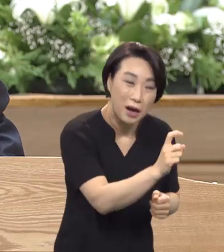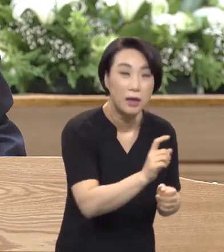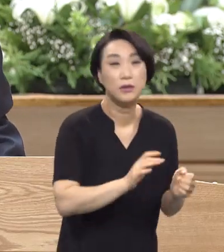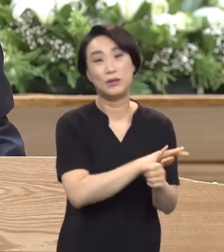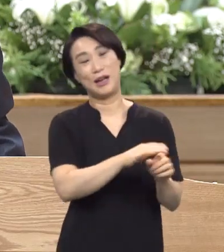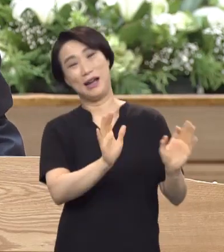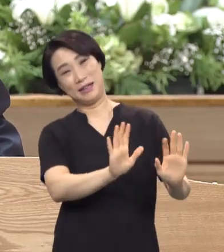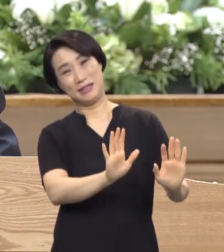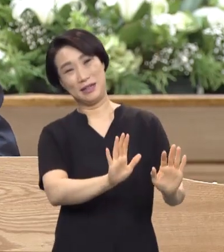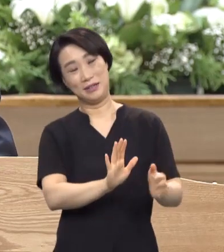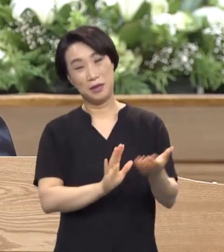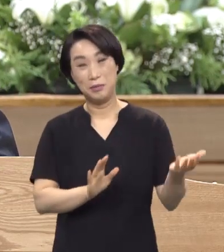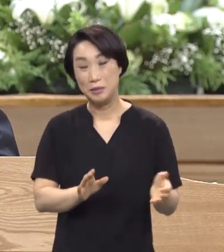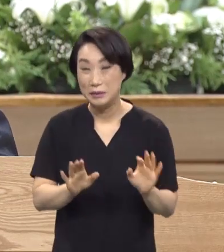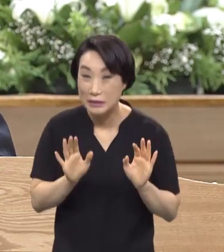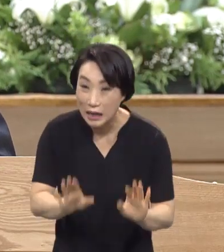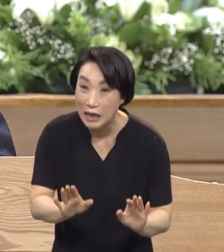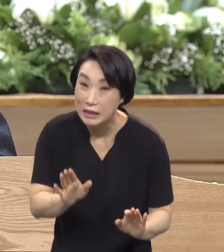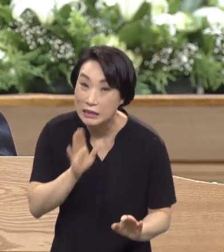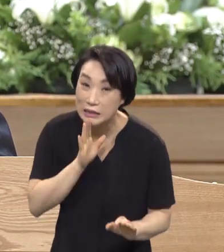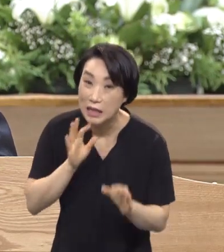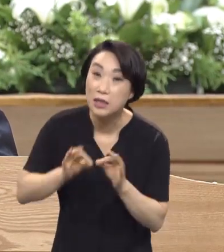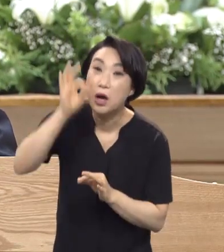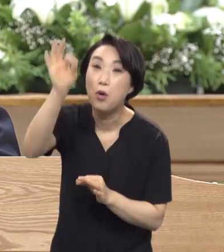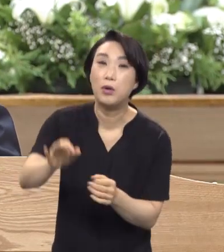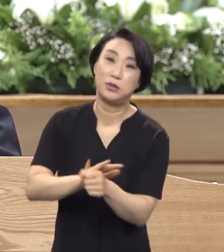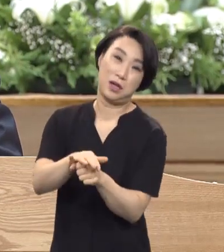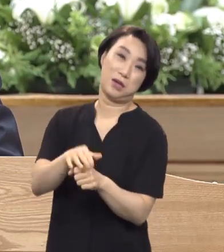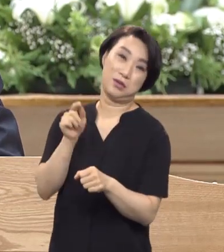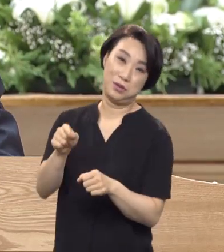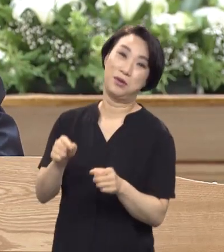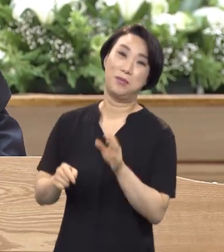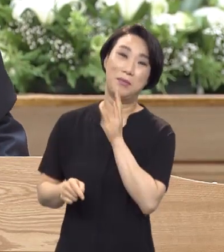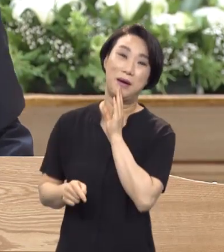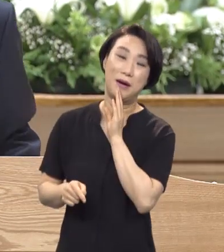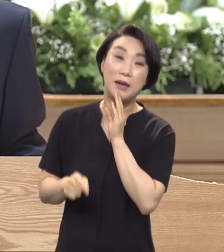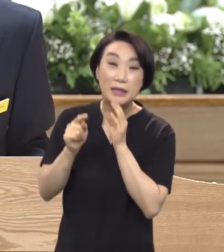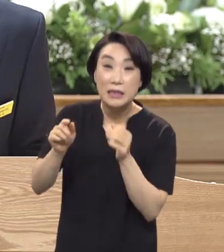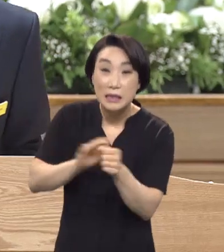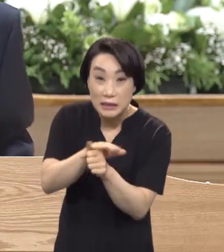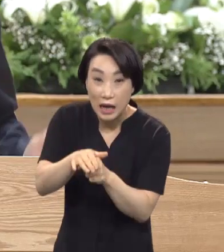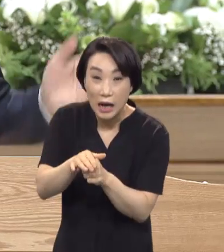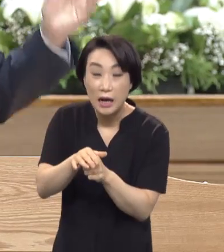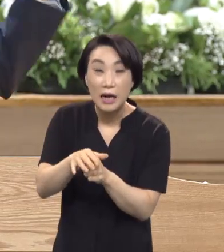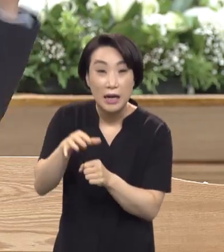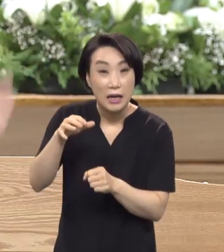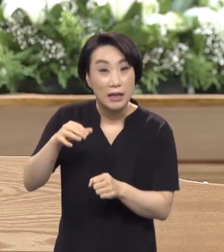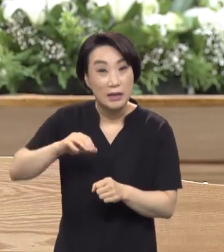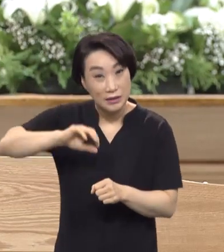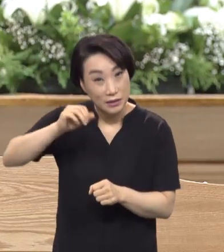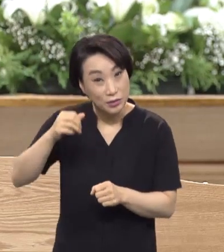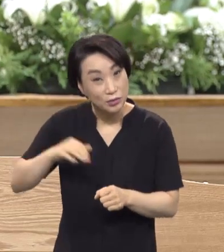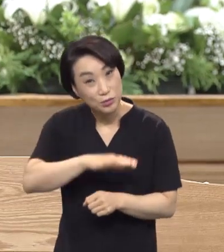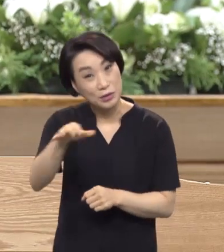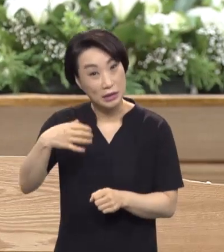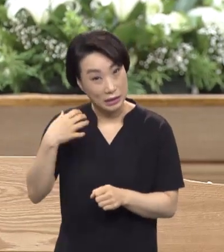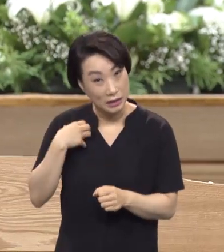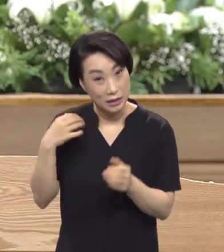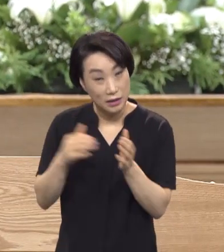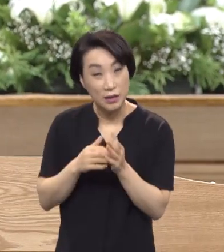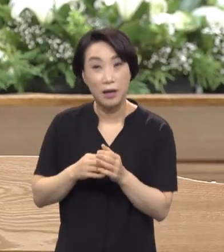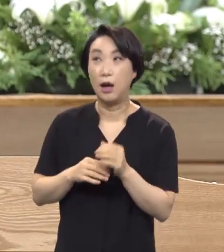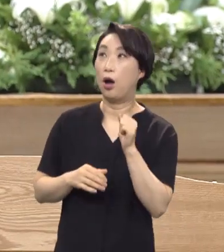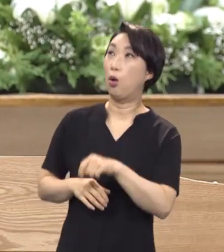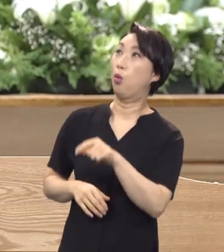아니라 실질적인 영구적인 사랑. 이런 사랑을 함으로 말미암아